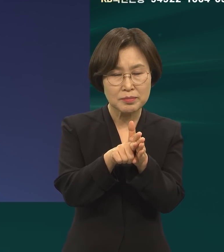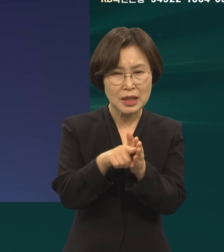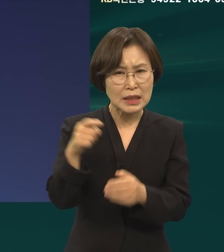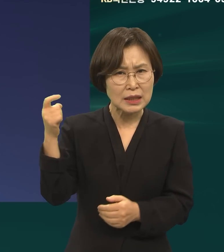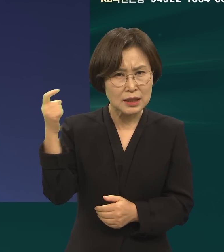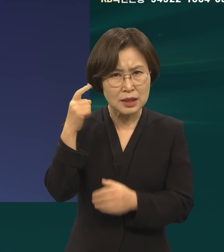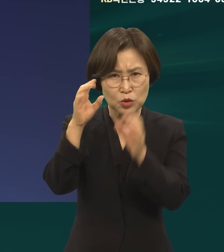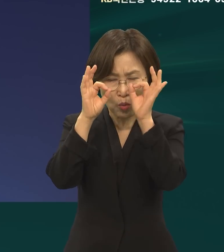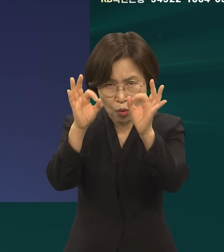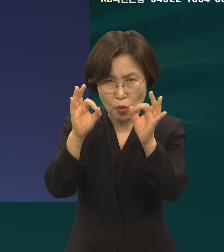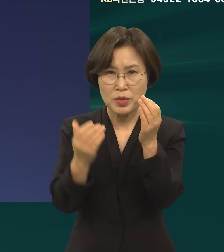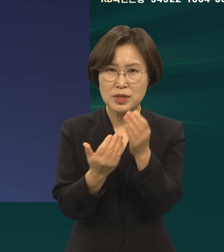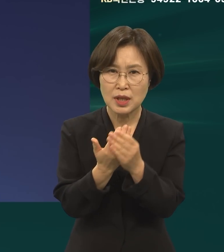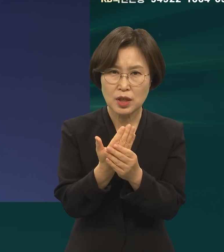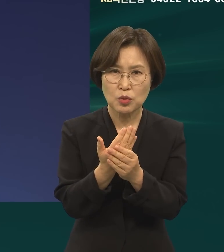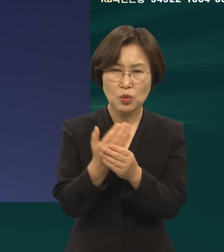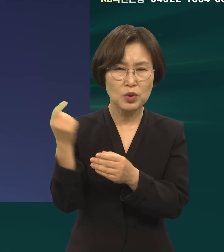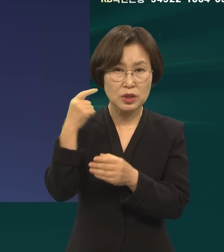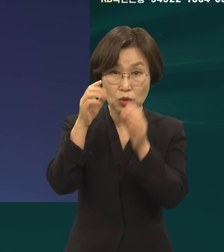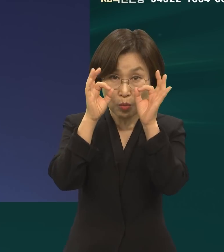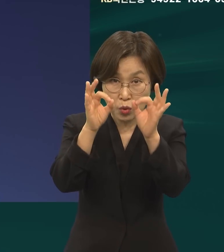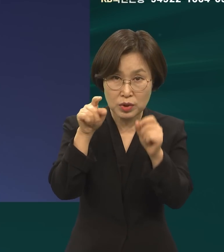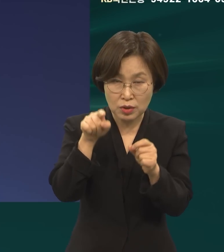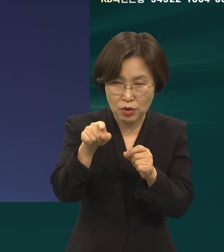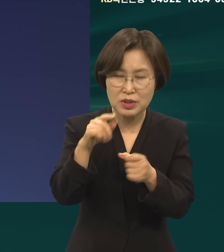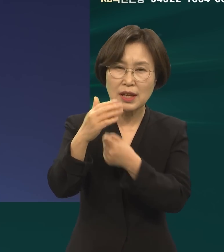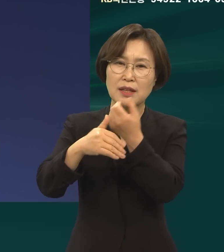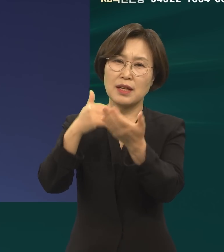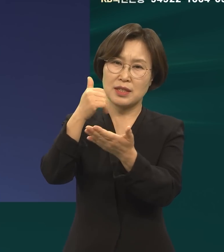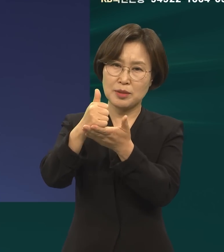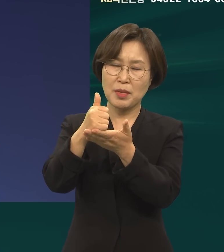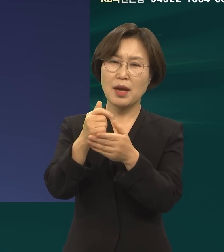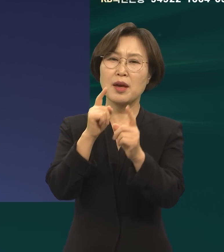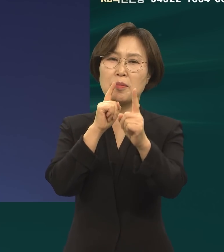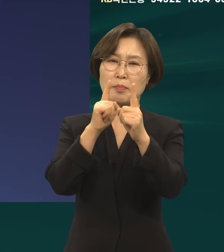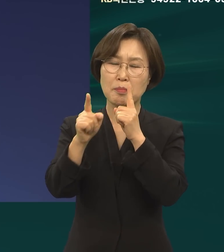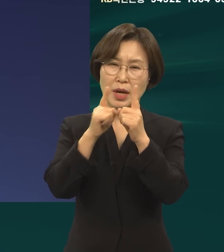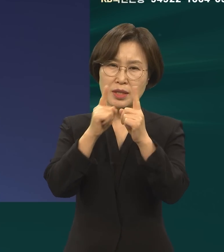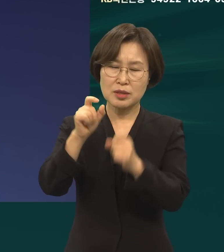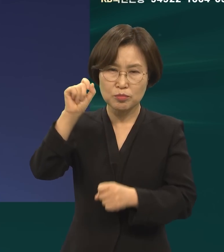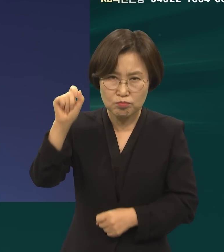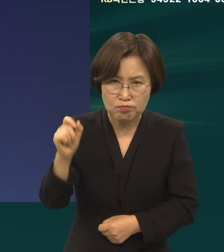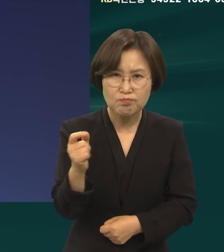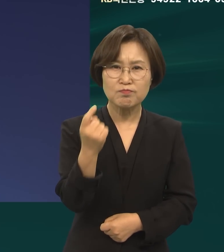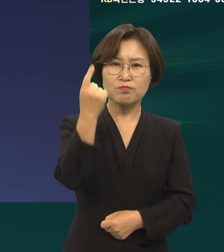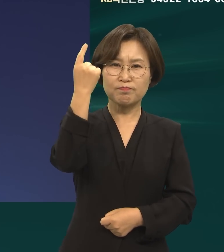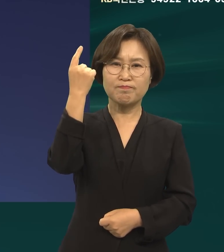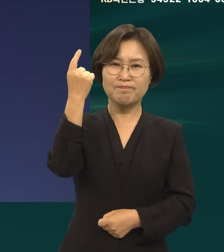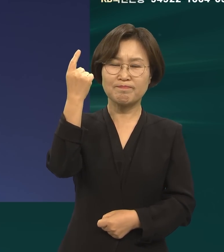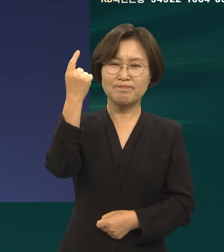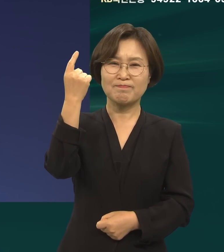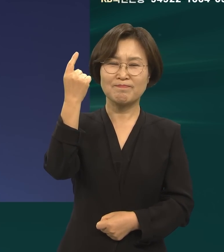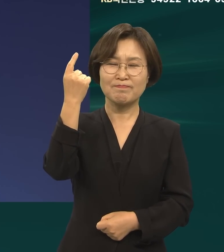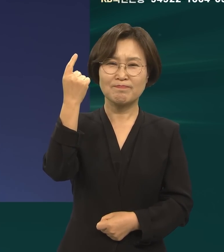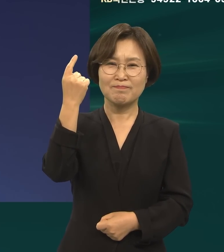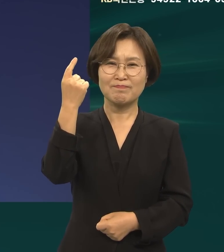들음에서 나며 들음은 하나님의 말씀으로부터